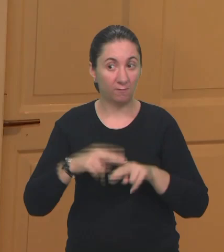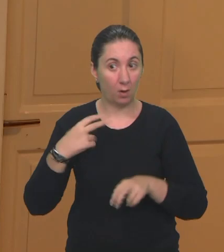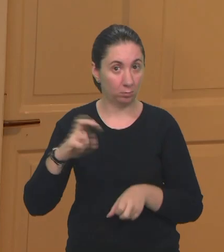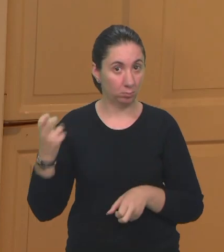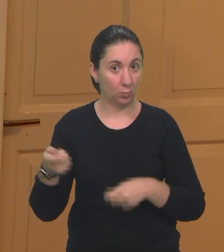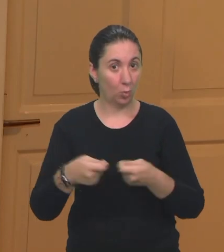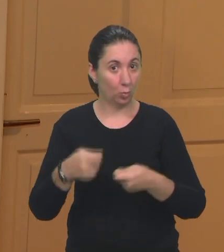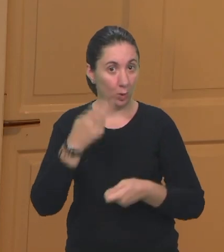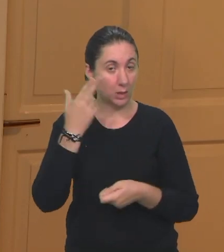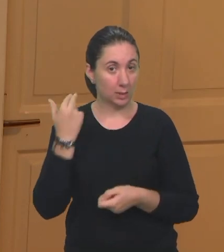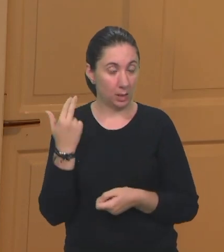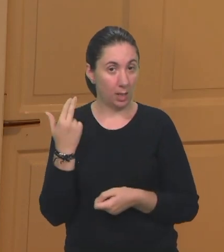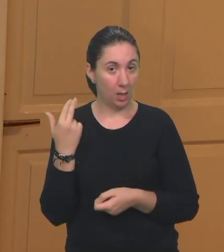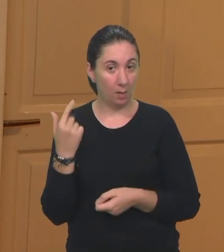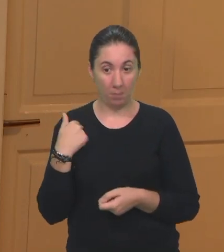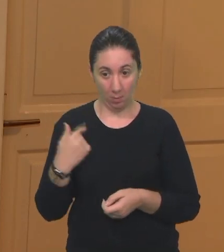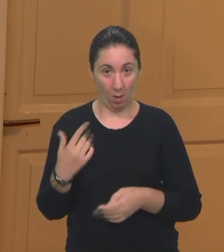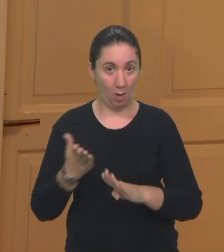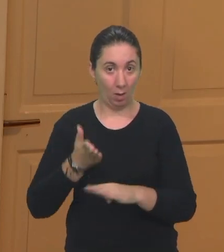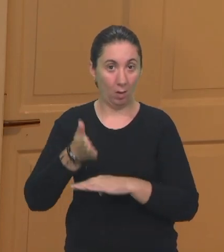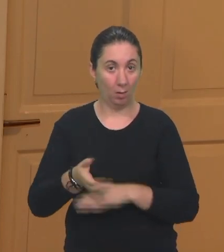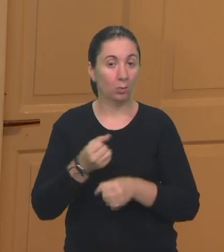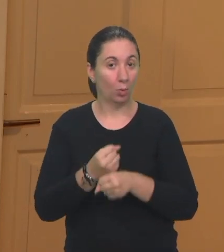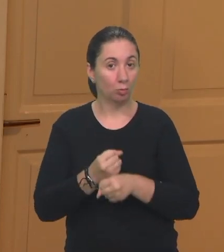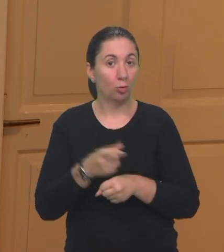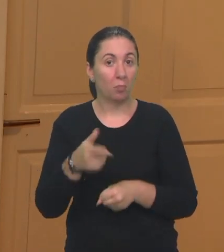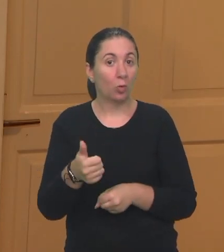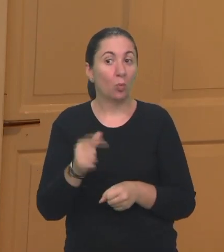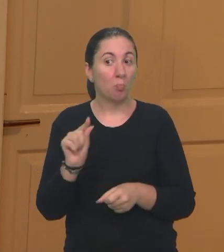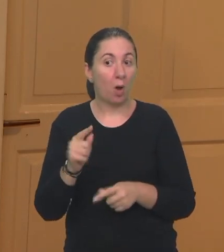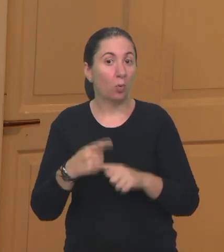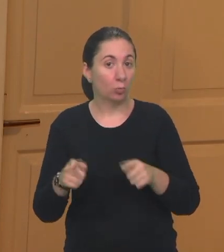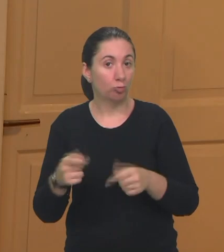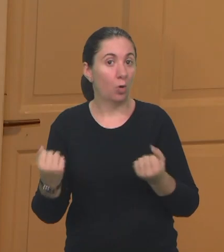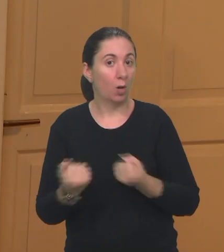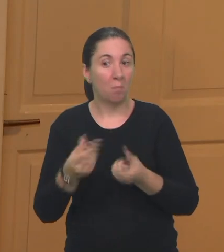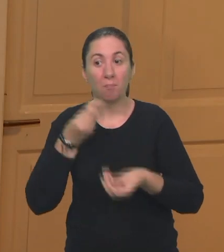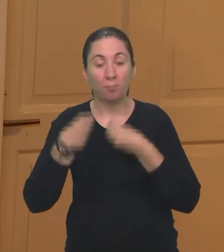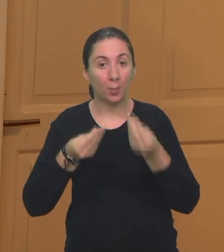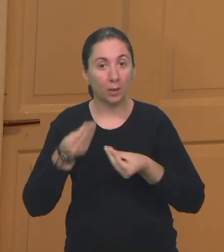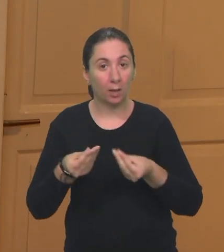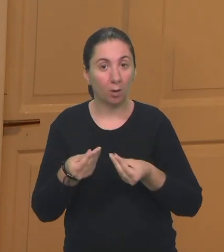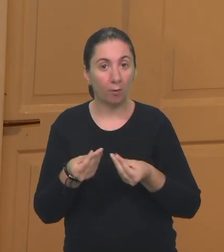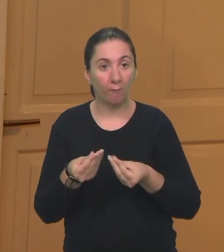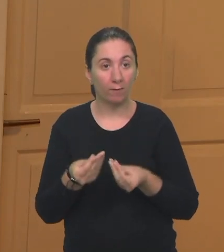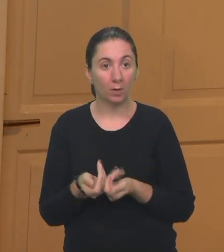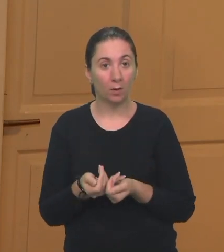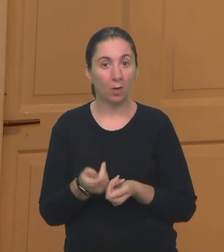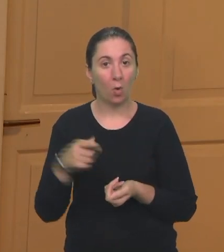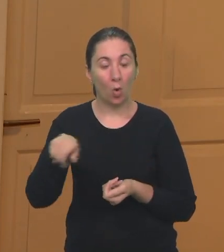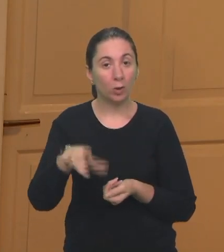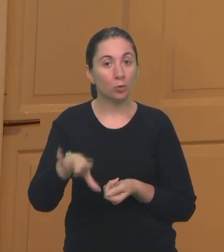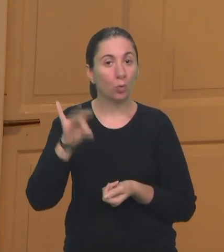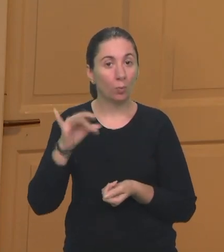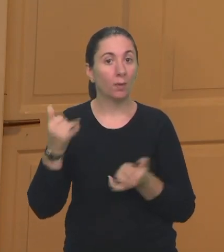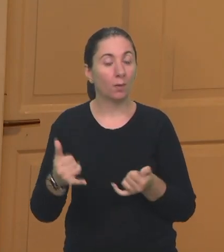iz Udruge slijepi da dođemo održati tako jednu malu radionicu, predavanje. I one su